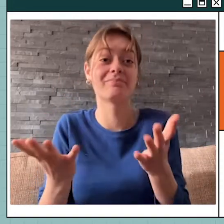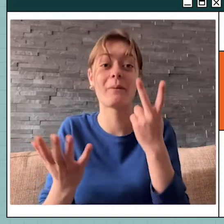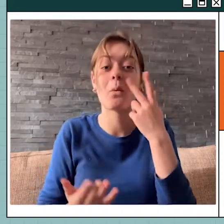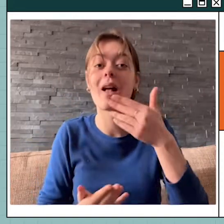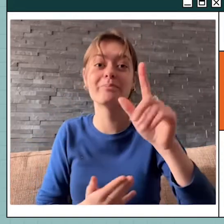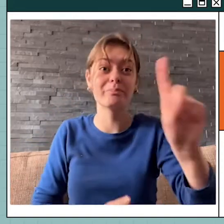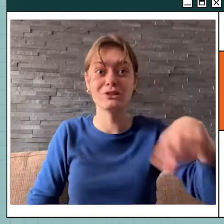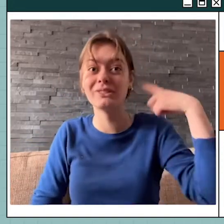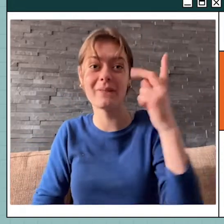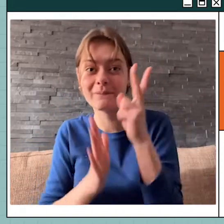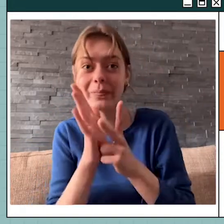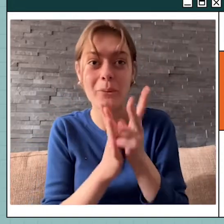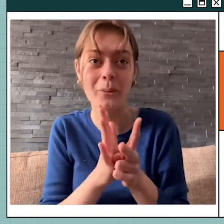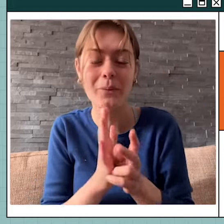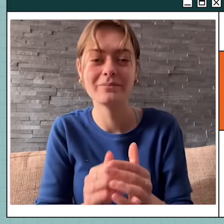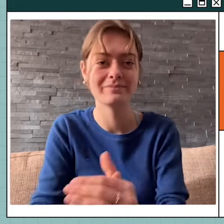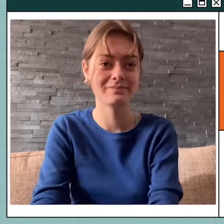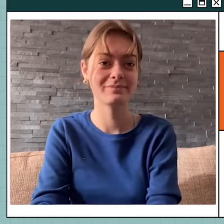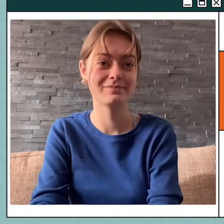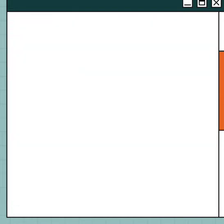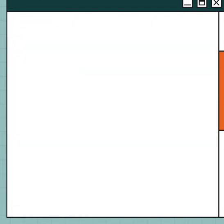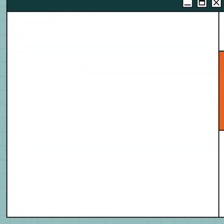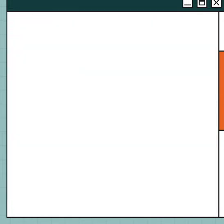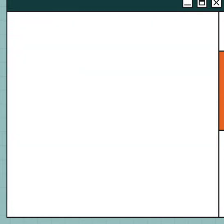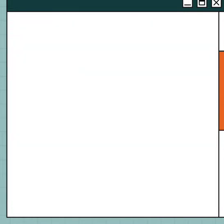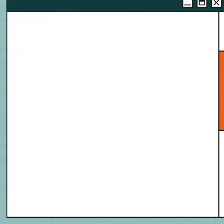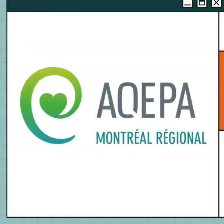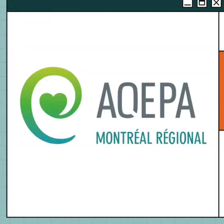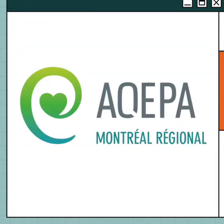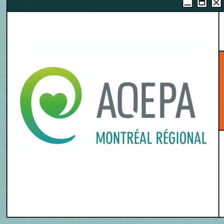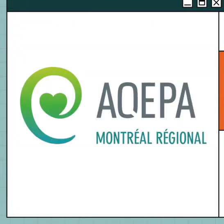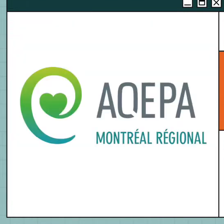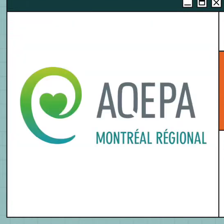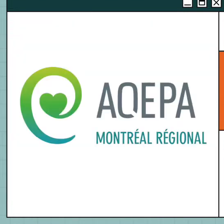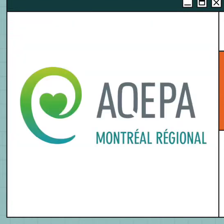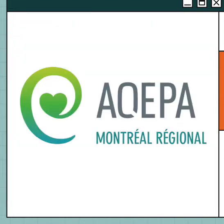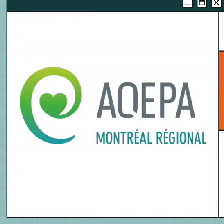à visière. Sur ce, on se revoit très bientôt dans une prochaine capsule.